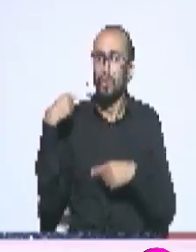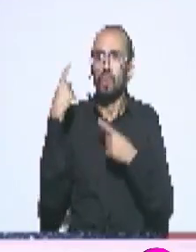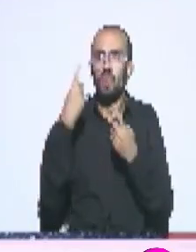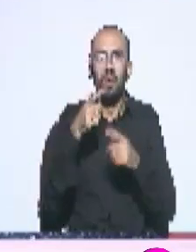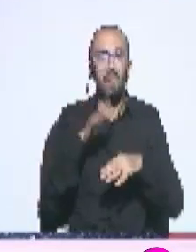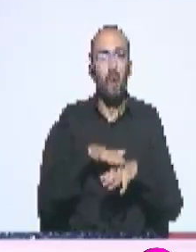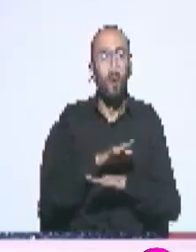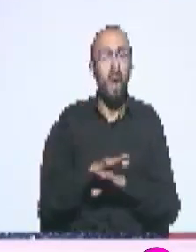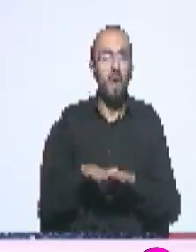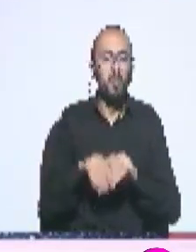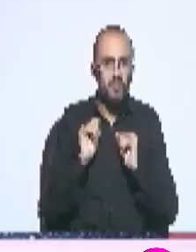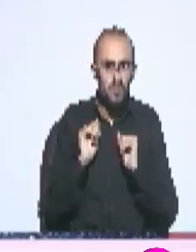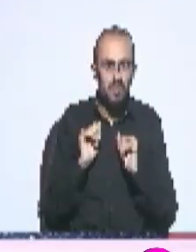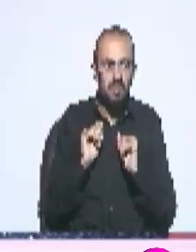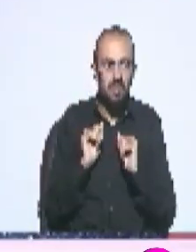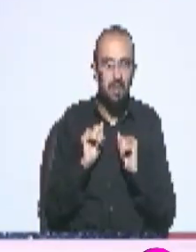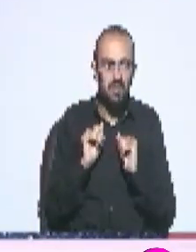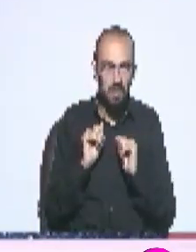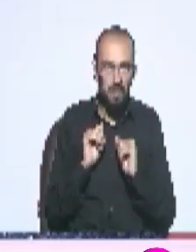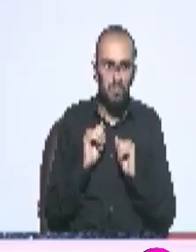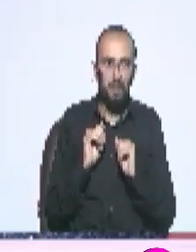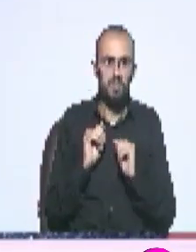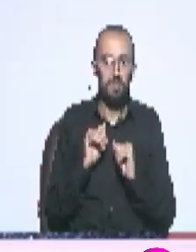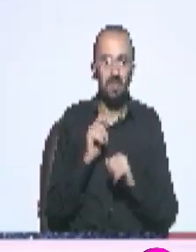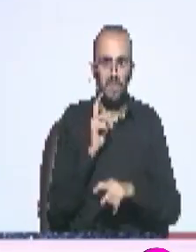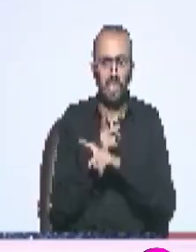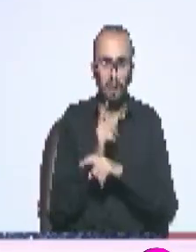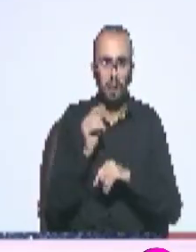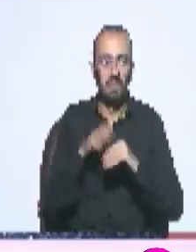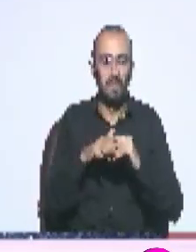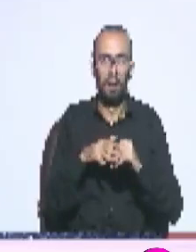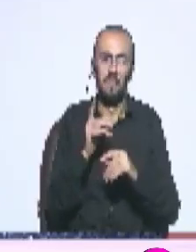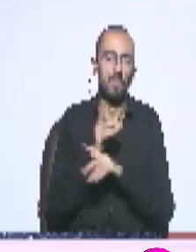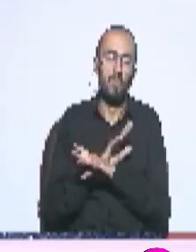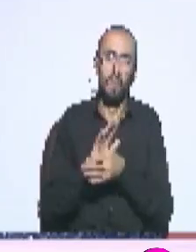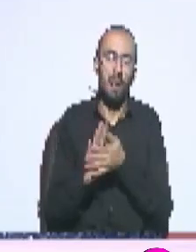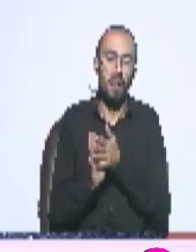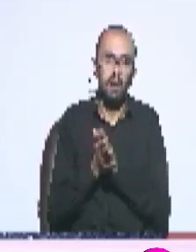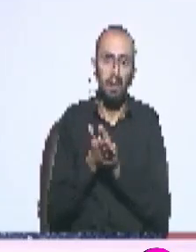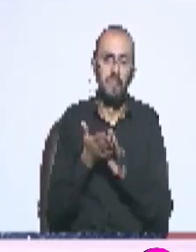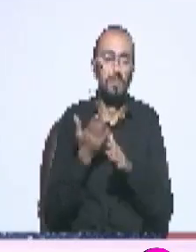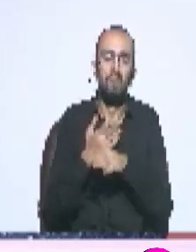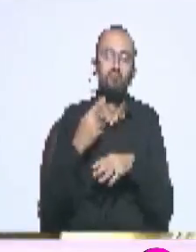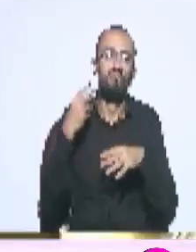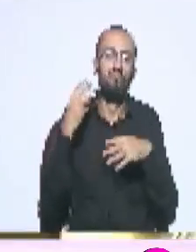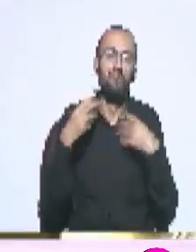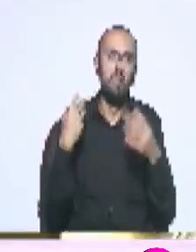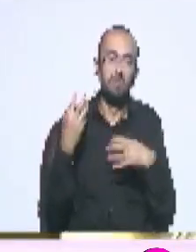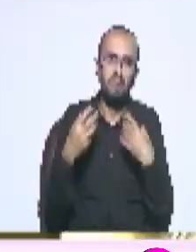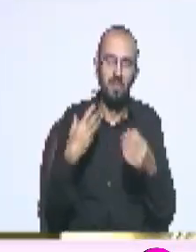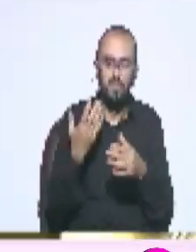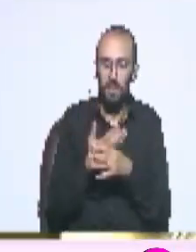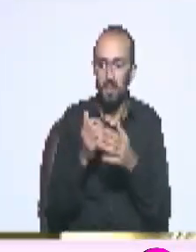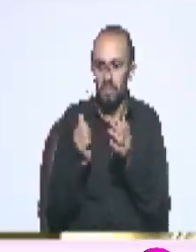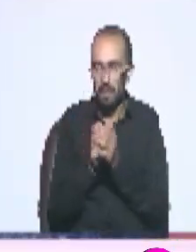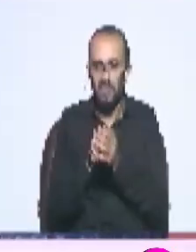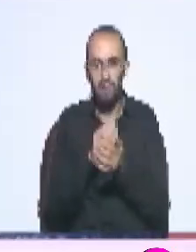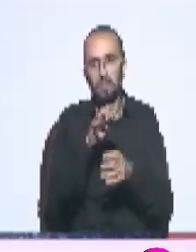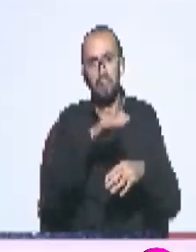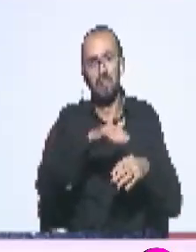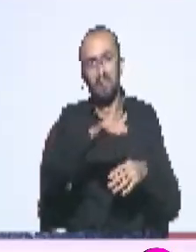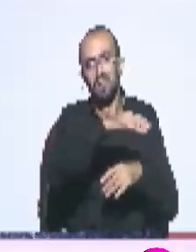ناس كتير بيبقوا بقى هم كتير قوي ما جزو هم الدرس بتاع الخدمه بسبب ان هم مش فاضيين عشان البيت وبيسيب